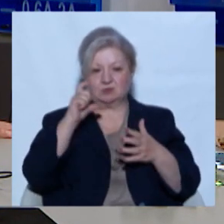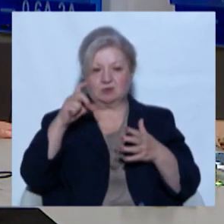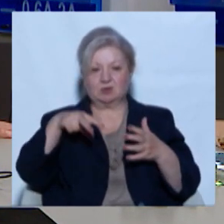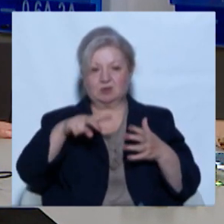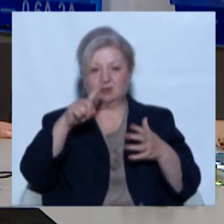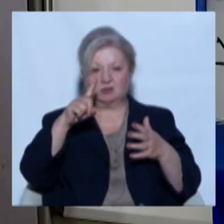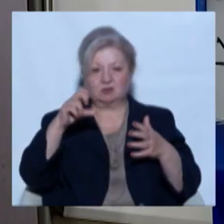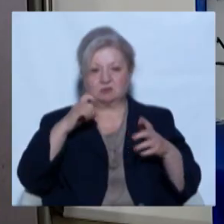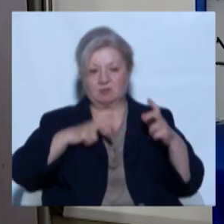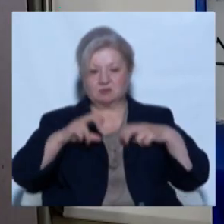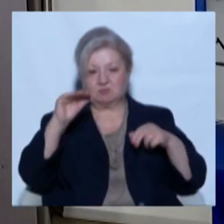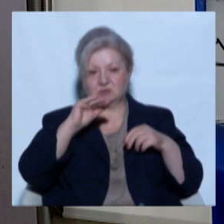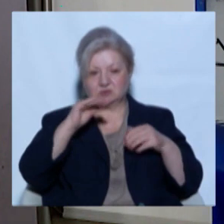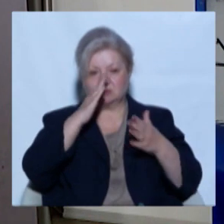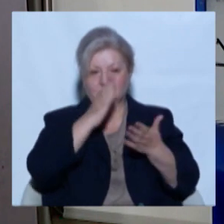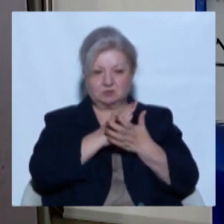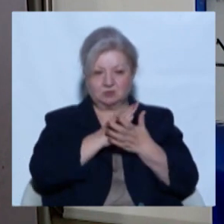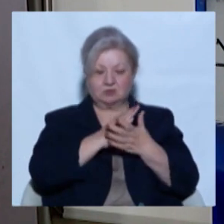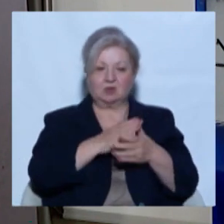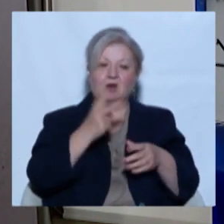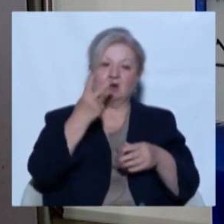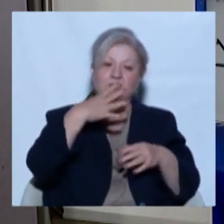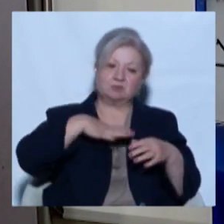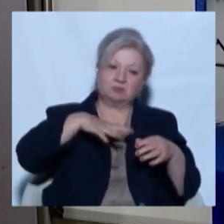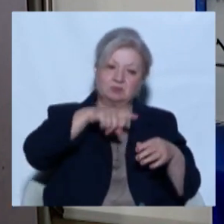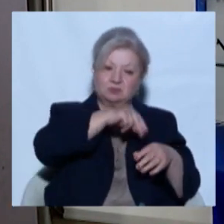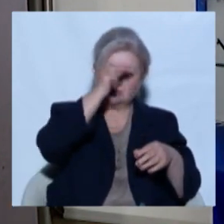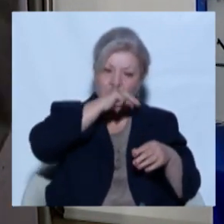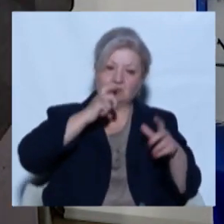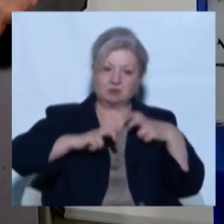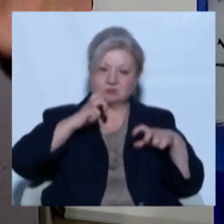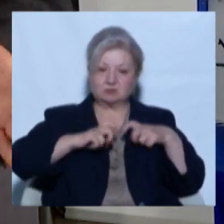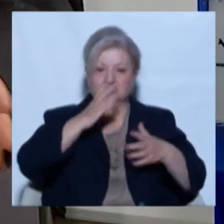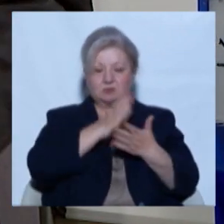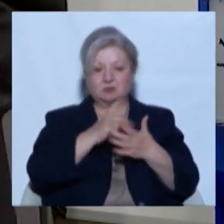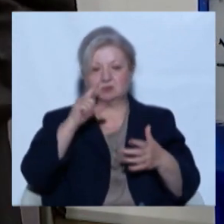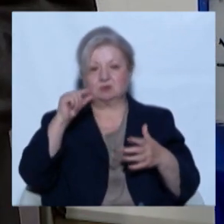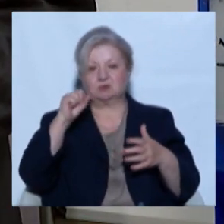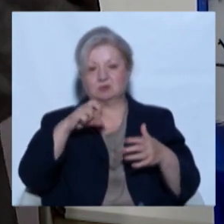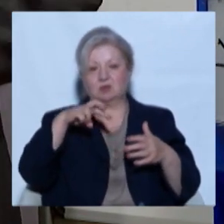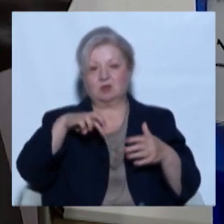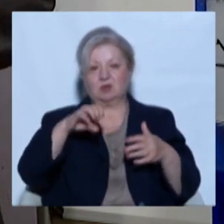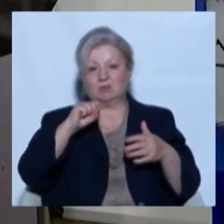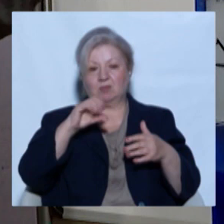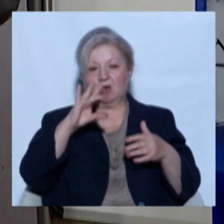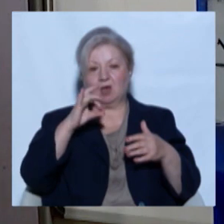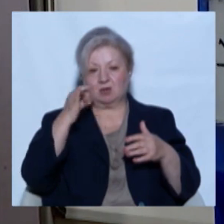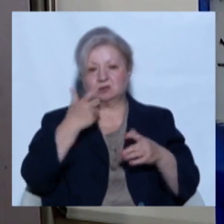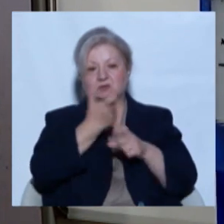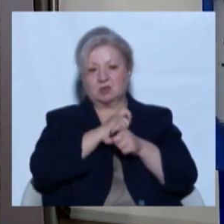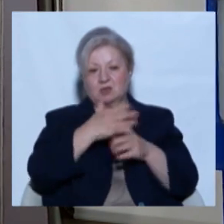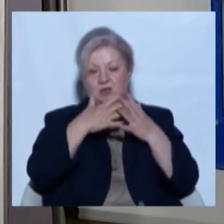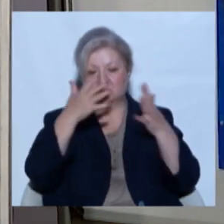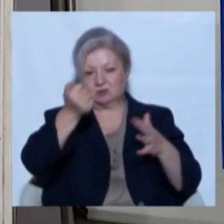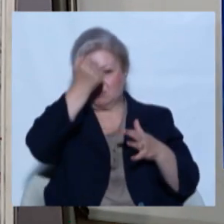მეოცე საჯარო სკოლის მასწავლებელია თამარ ხუჭუა. დიდი მადლობა მათ ამისათვის, რომ ბავშვებს